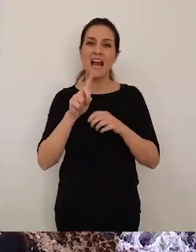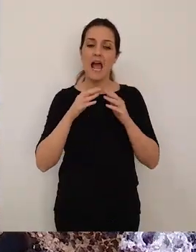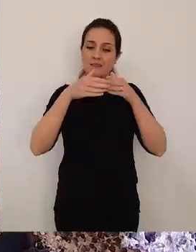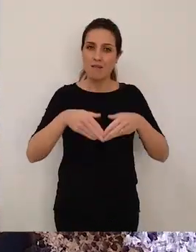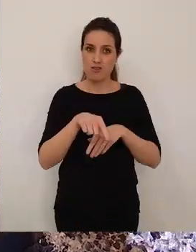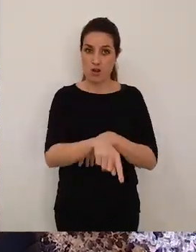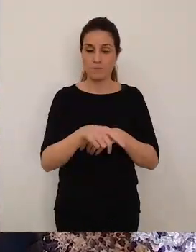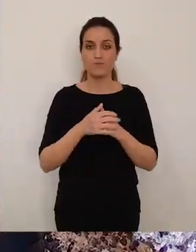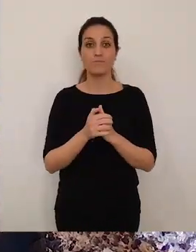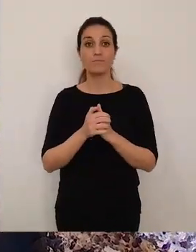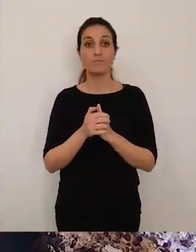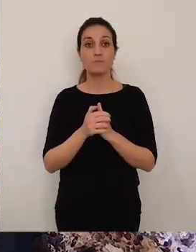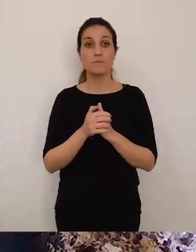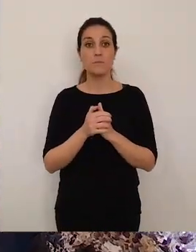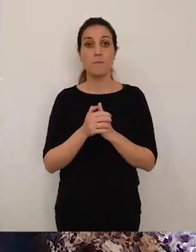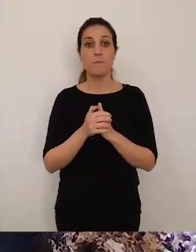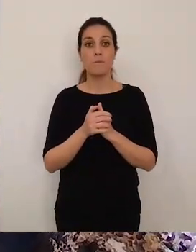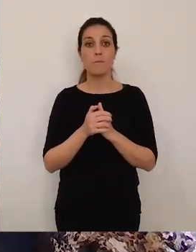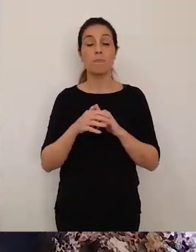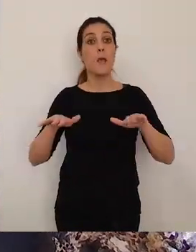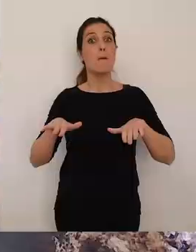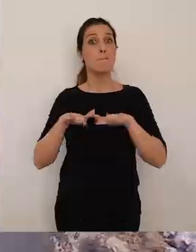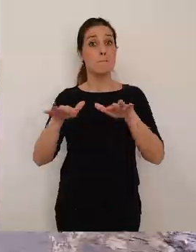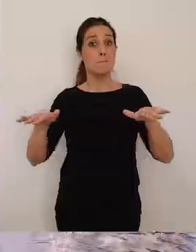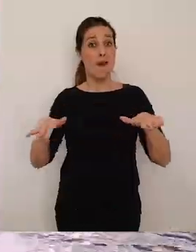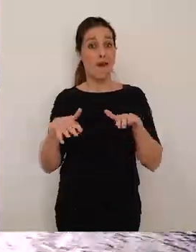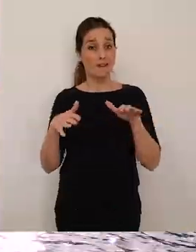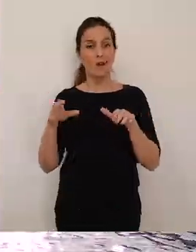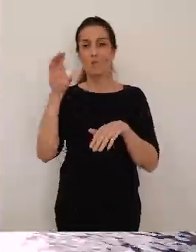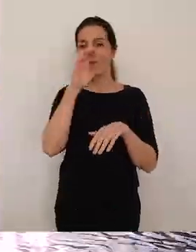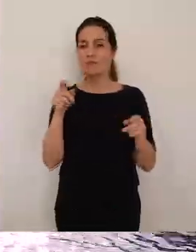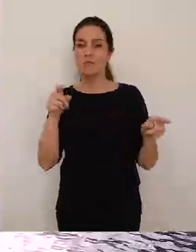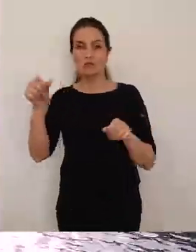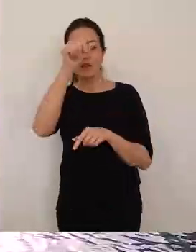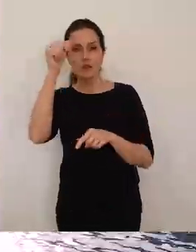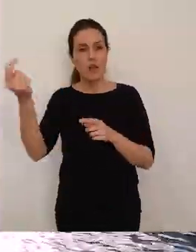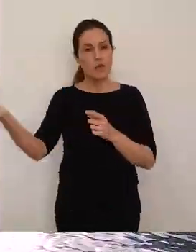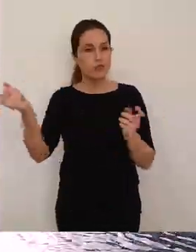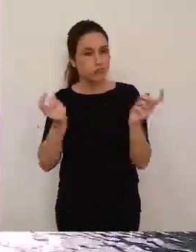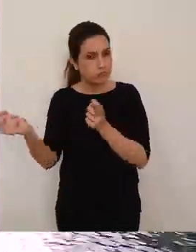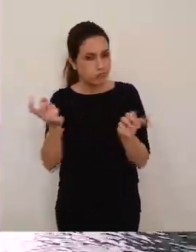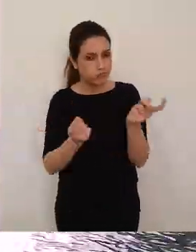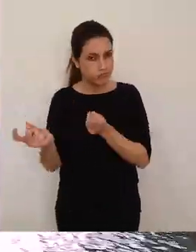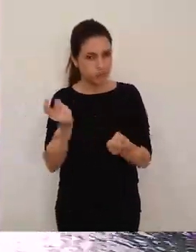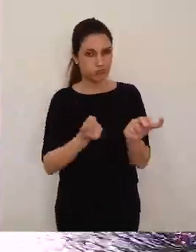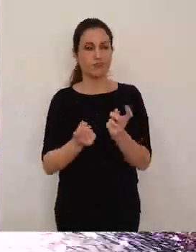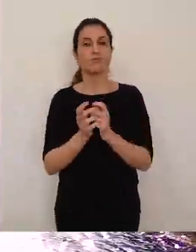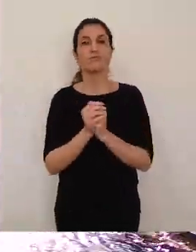Località dal paesaggio ameno, la marina richiama tantissimi villeggianti e turisti nel periodo estivo.